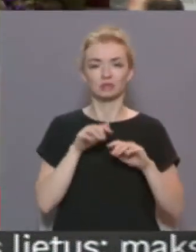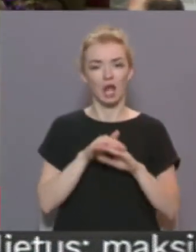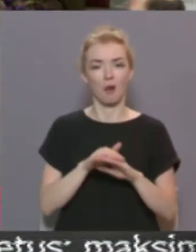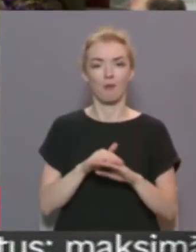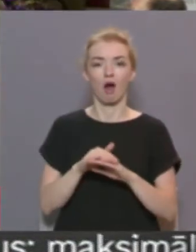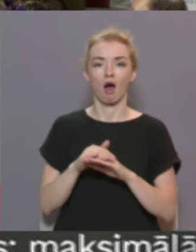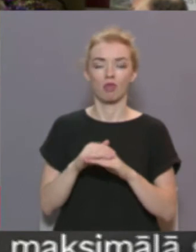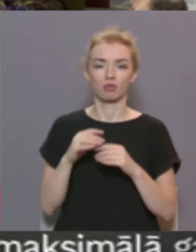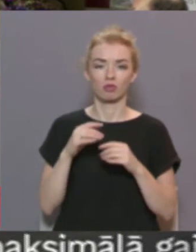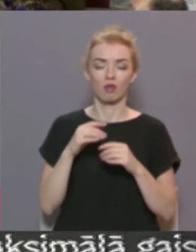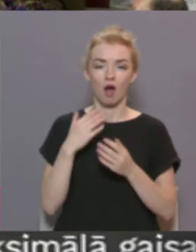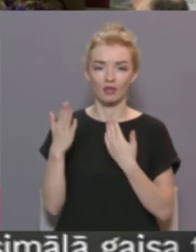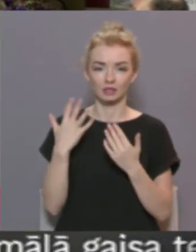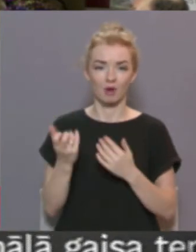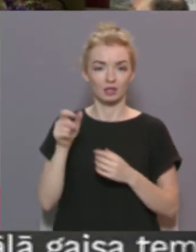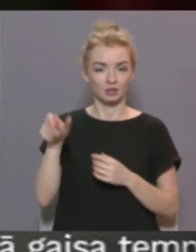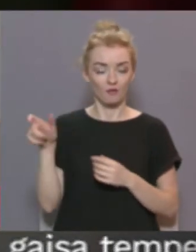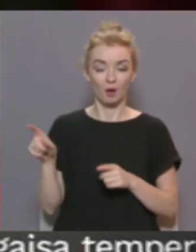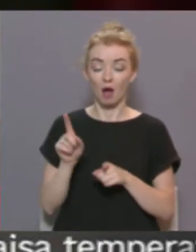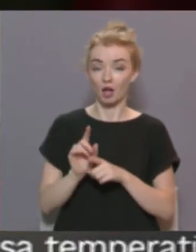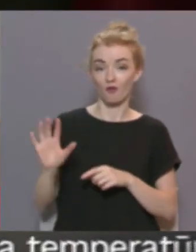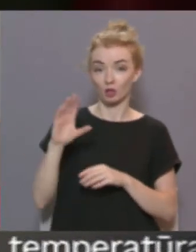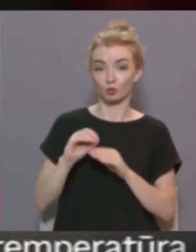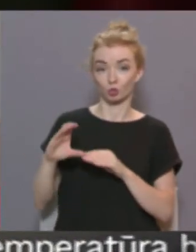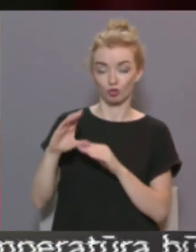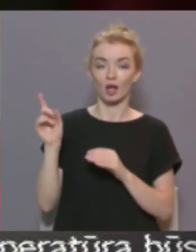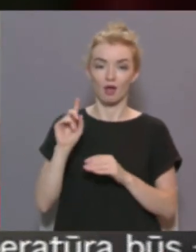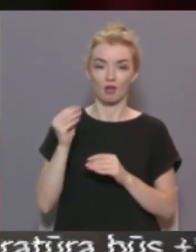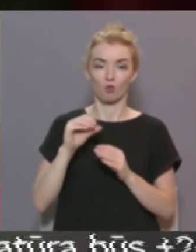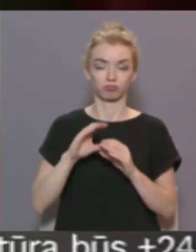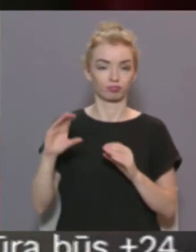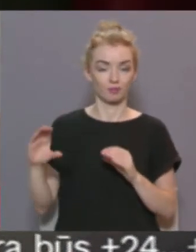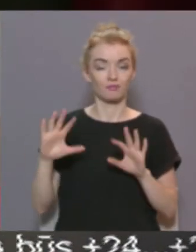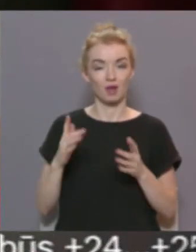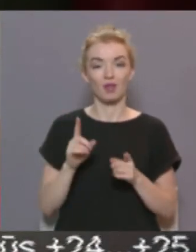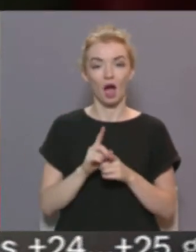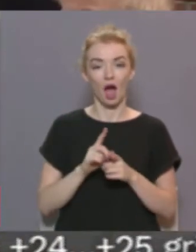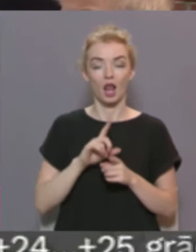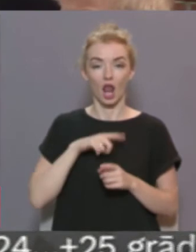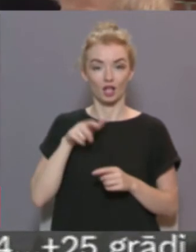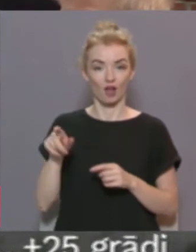Pinto izteic gandariem, ka valsts budžetā ir paredzēta nauda darbam ar diasporu. Taču arī diasporas latvieši ir